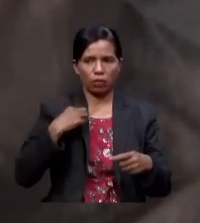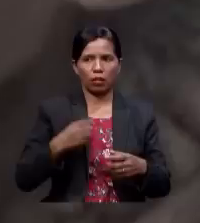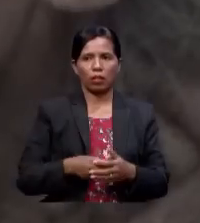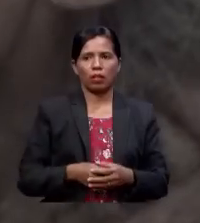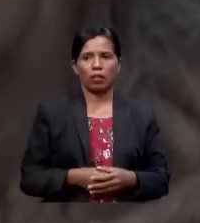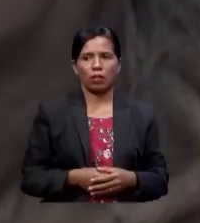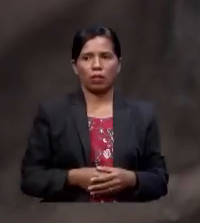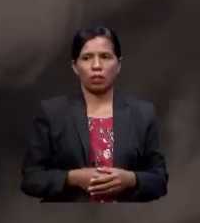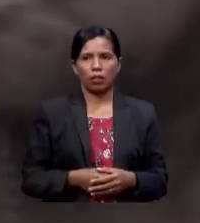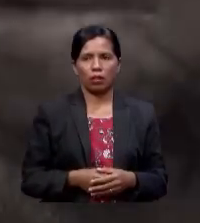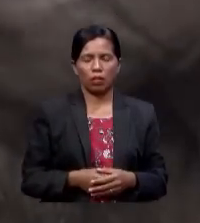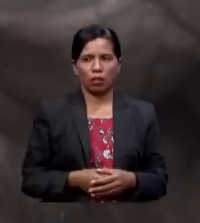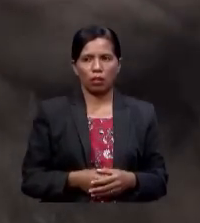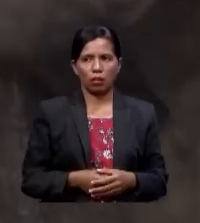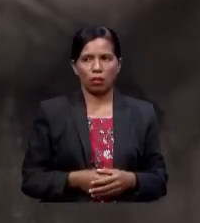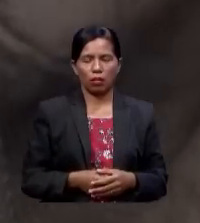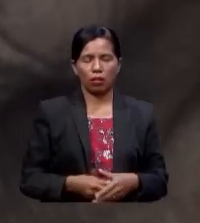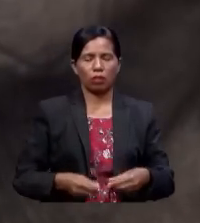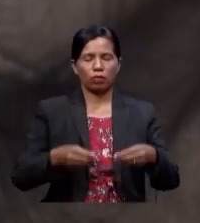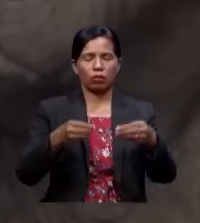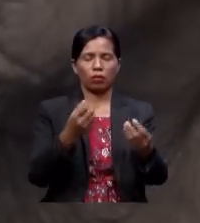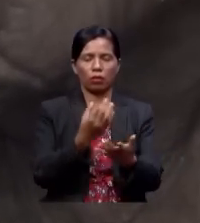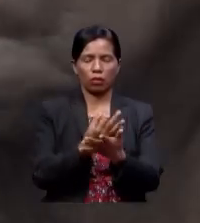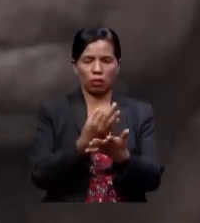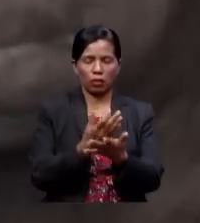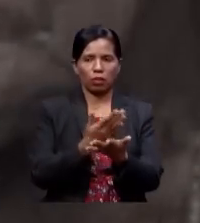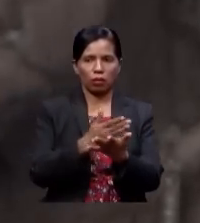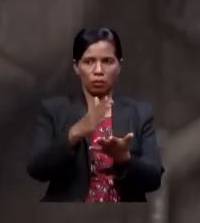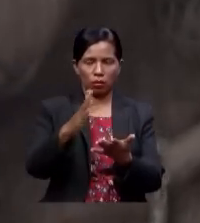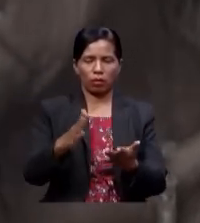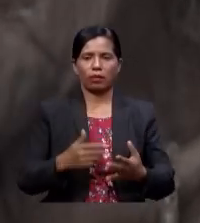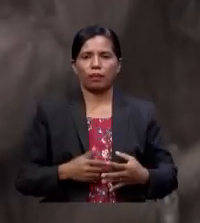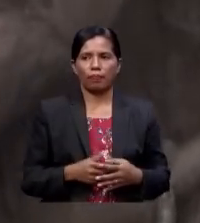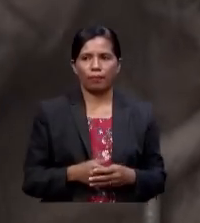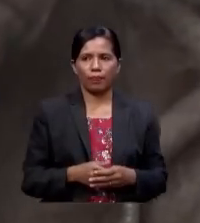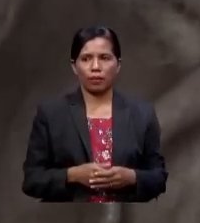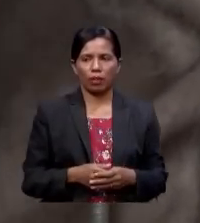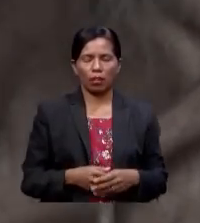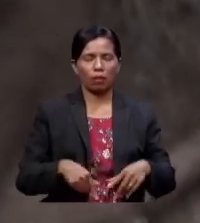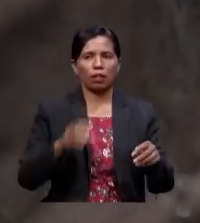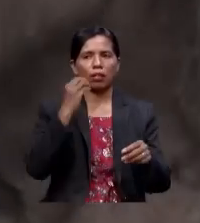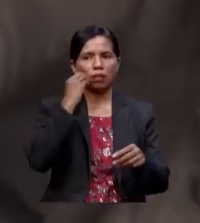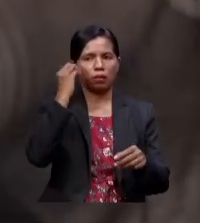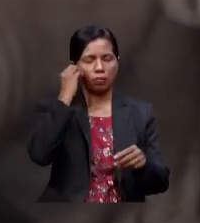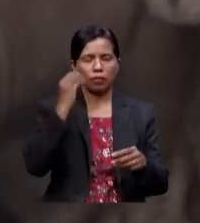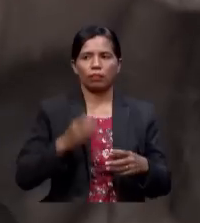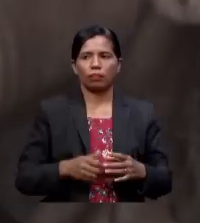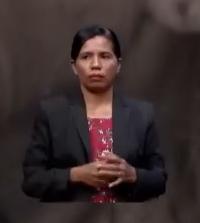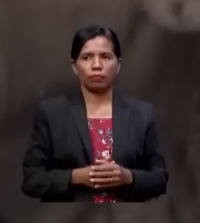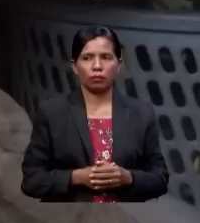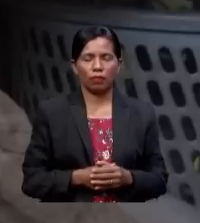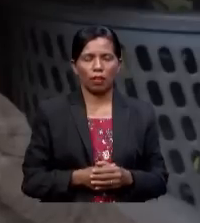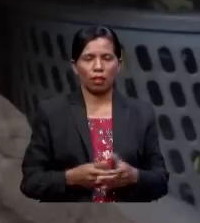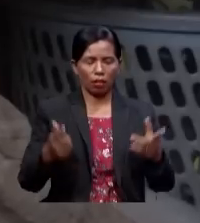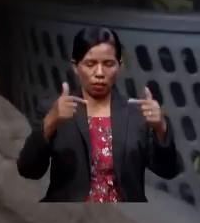hoti liba phone ni hola, pohatai, ni bani umah. Be mai ne mai